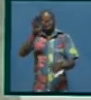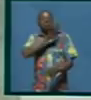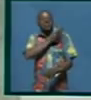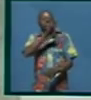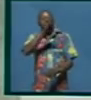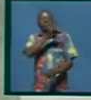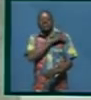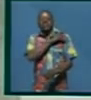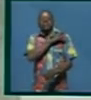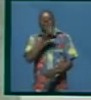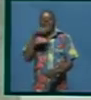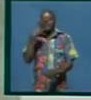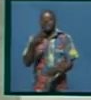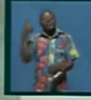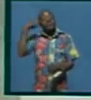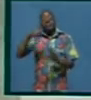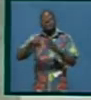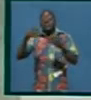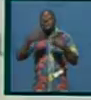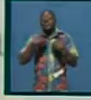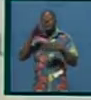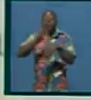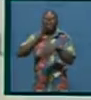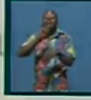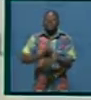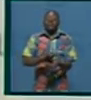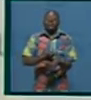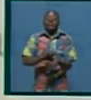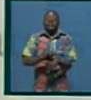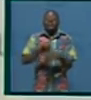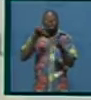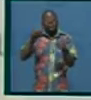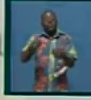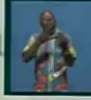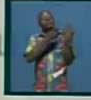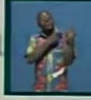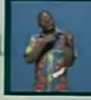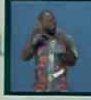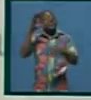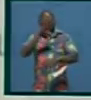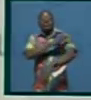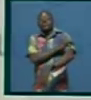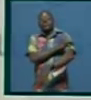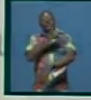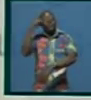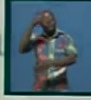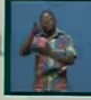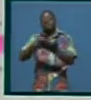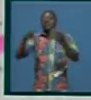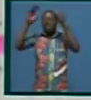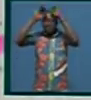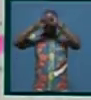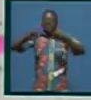plus aurait le quitus d'Abidjan, selon aujourd'hui au Faso, pour porter le brassard du parti pour la présidentielle de